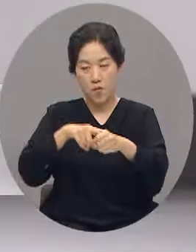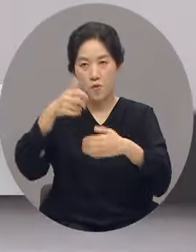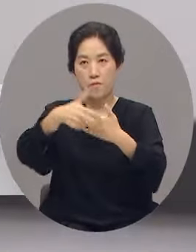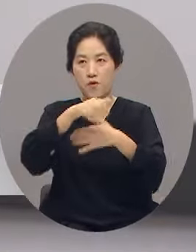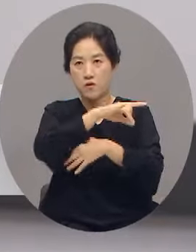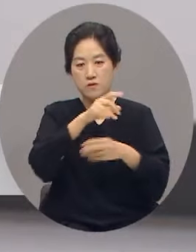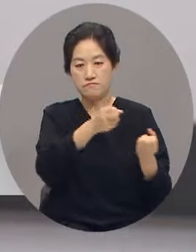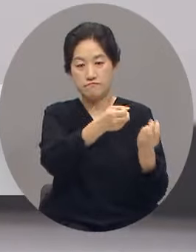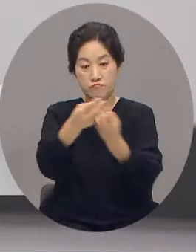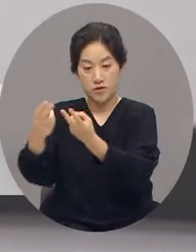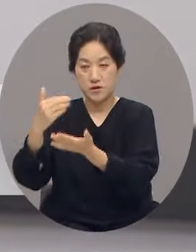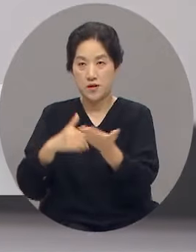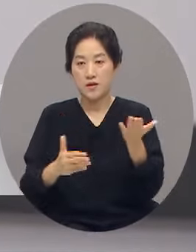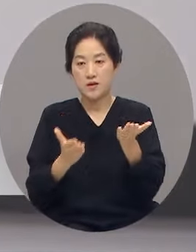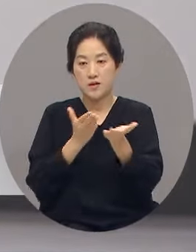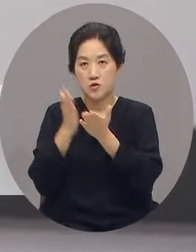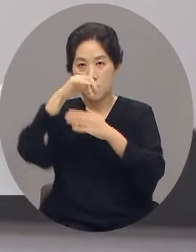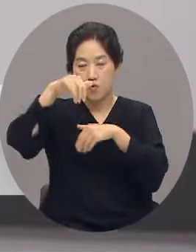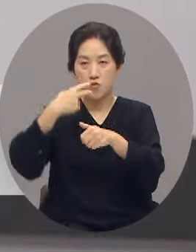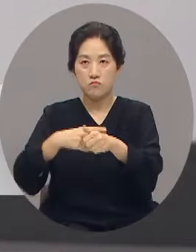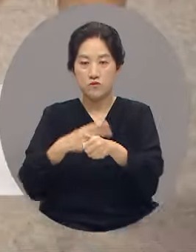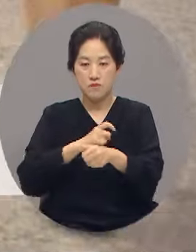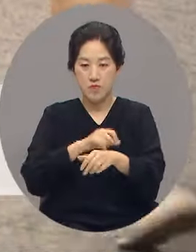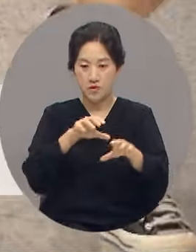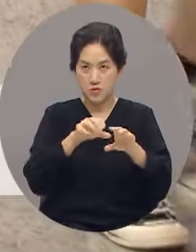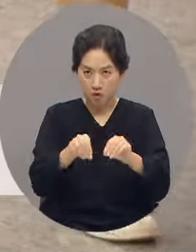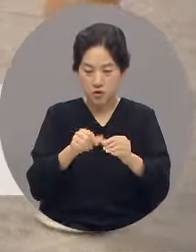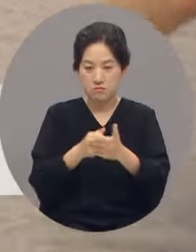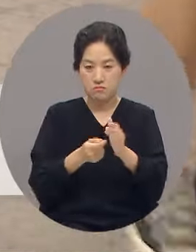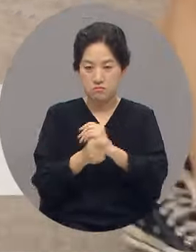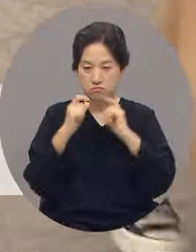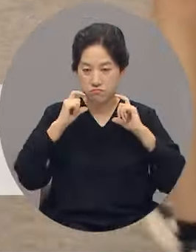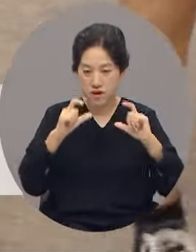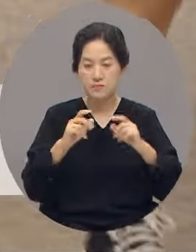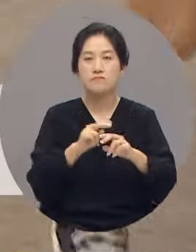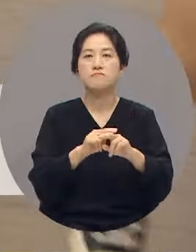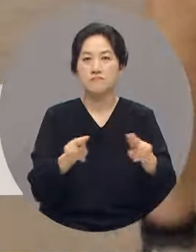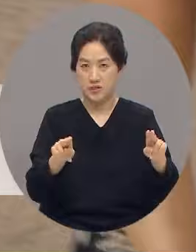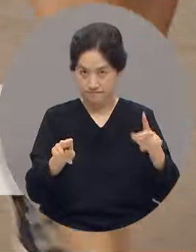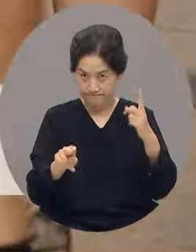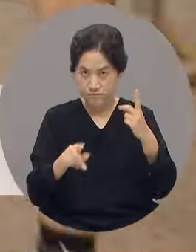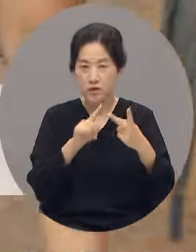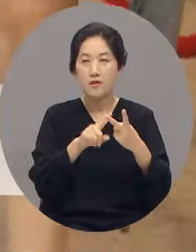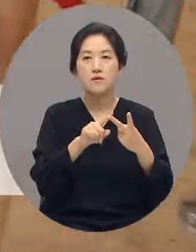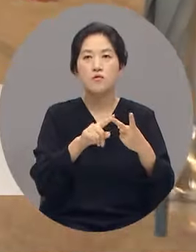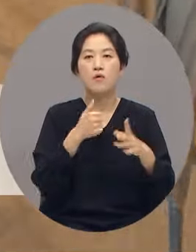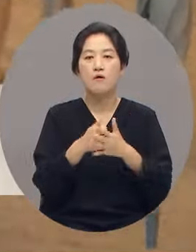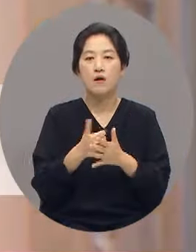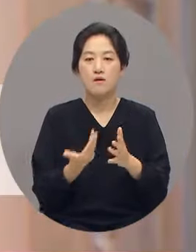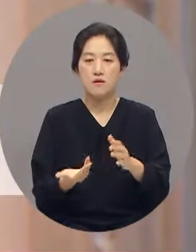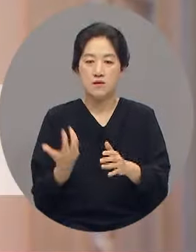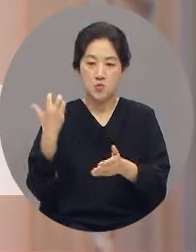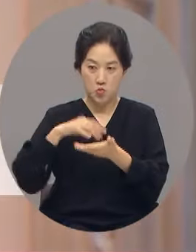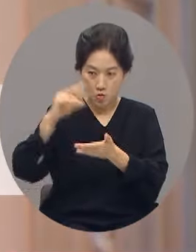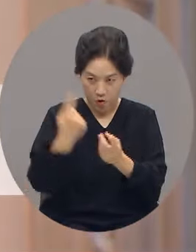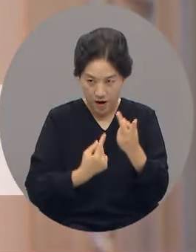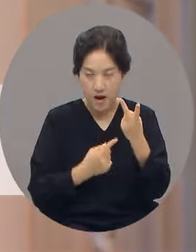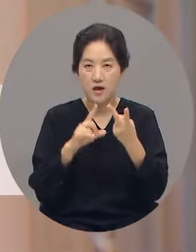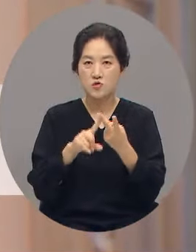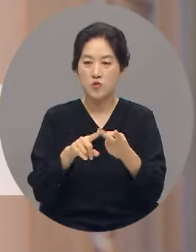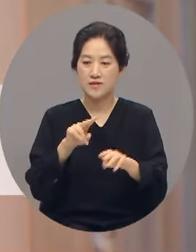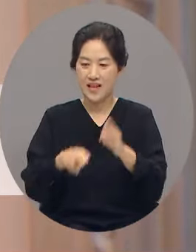공문에는 전체 전공의에 대한 면허 정지 등 행정 처분을 철회하는 내용과 함께 복귀 전공의와